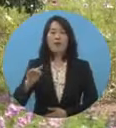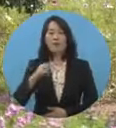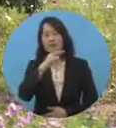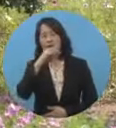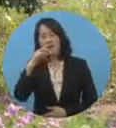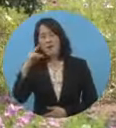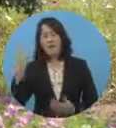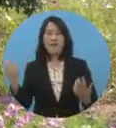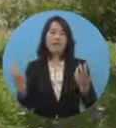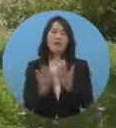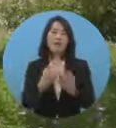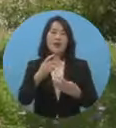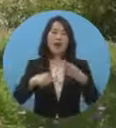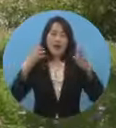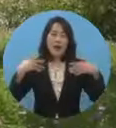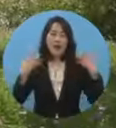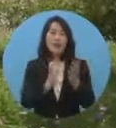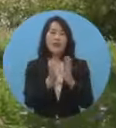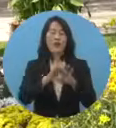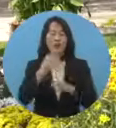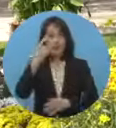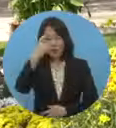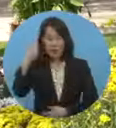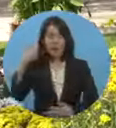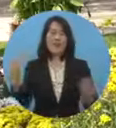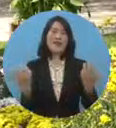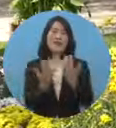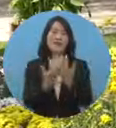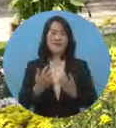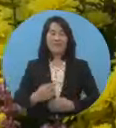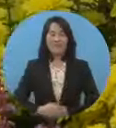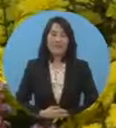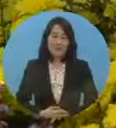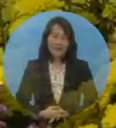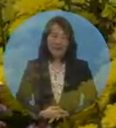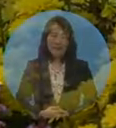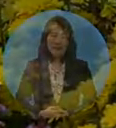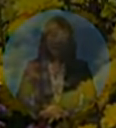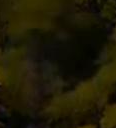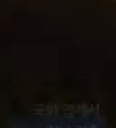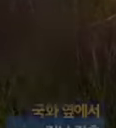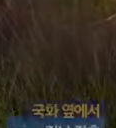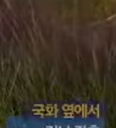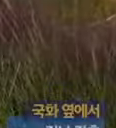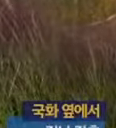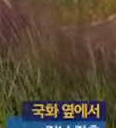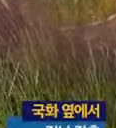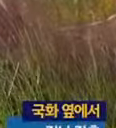그윽한 가을 정원 의 추억이 기다리고 있습니다 생명의 땅 으뜸 잔 남 포장 수 박해 집니다